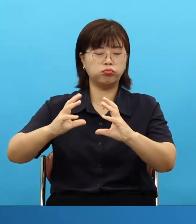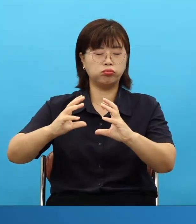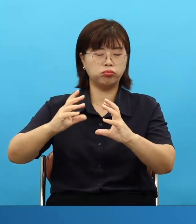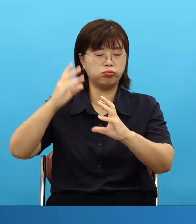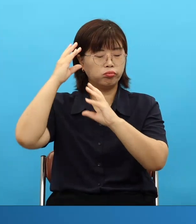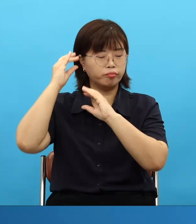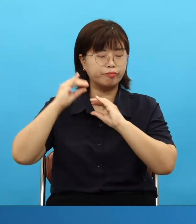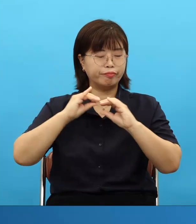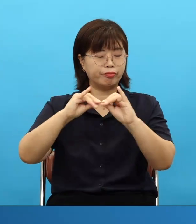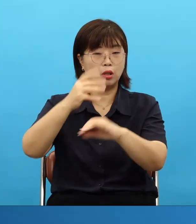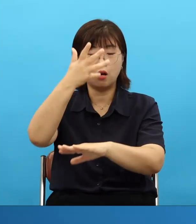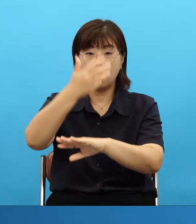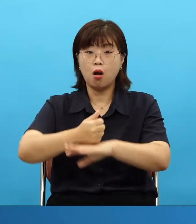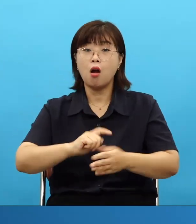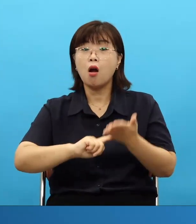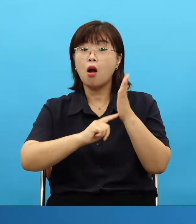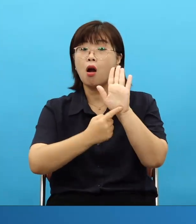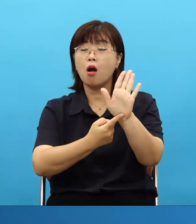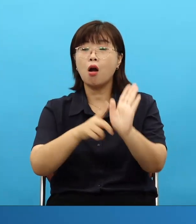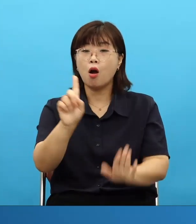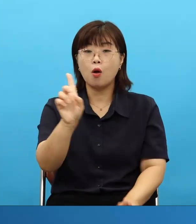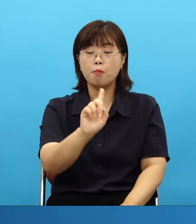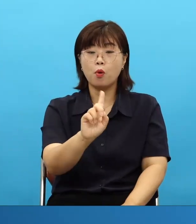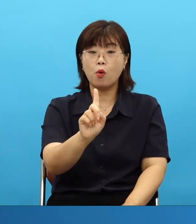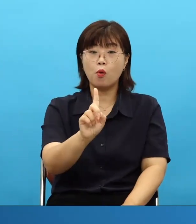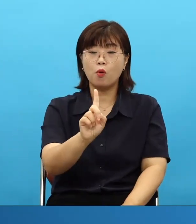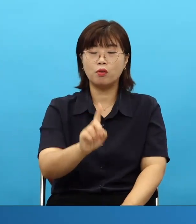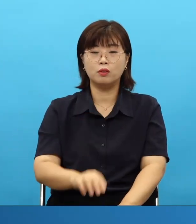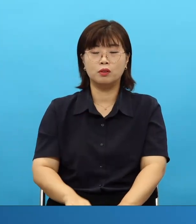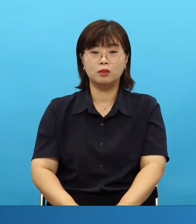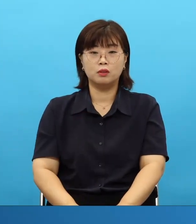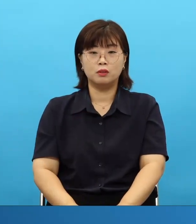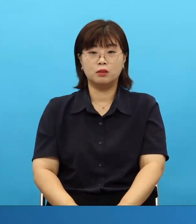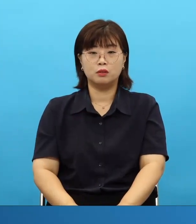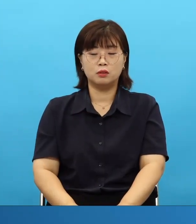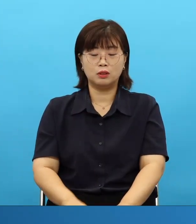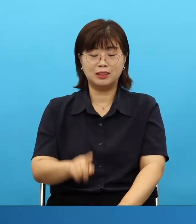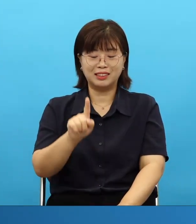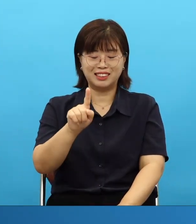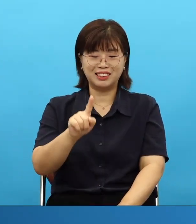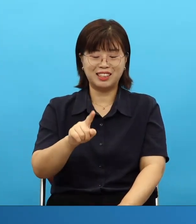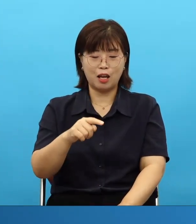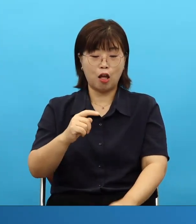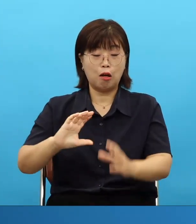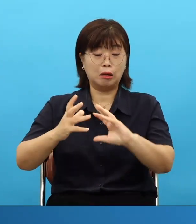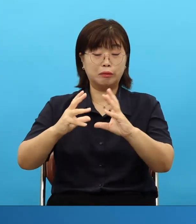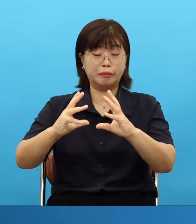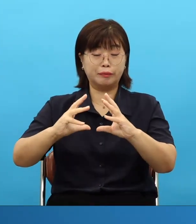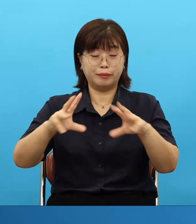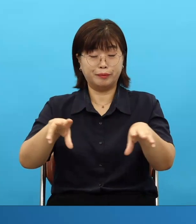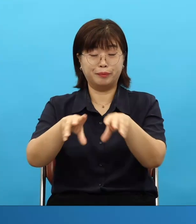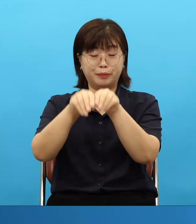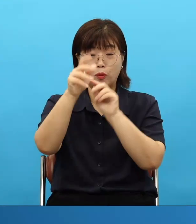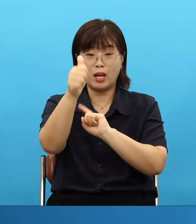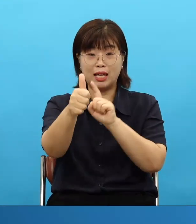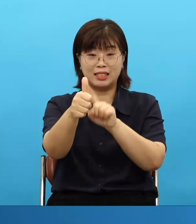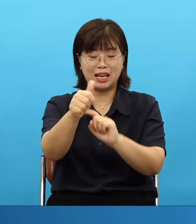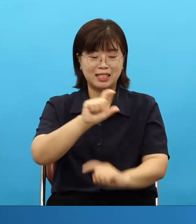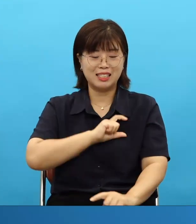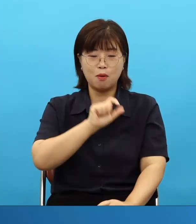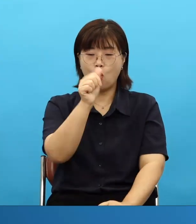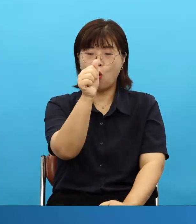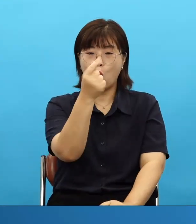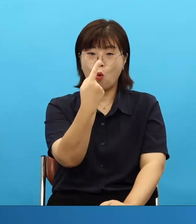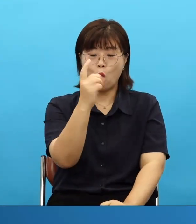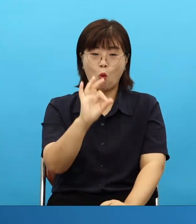they actually voted for this. 그때 총회장 이름이 홍택기라는 사람이에요. And they were actually putting this up for a vote. And at that time, the